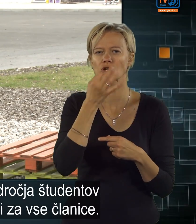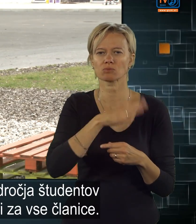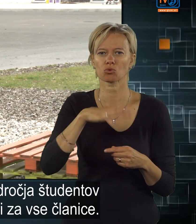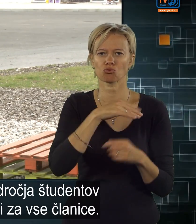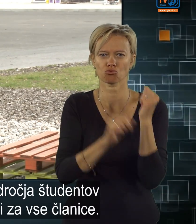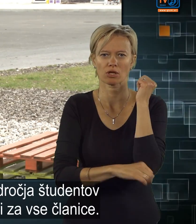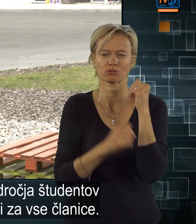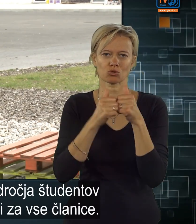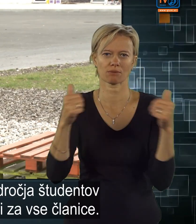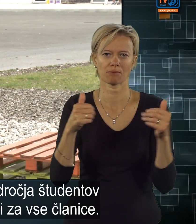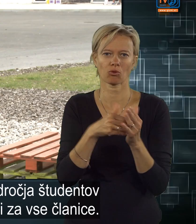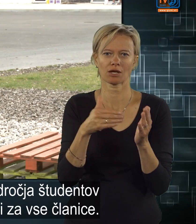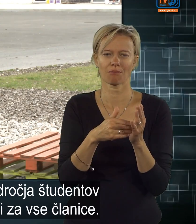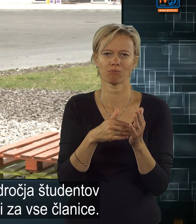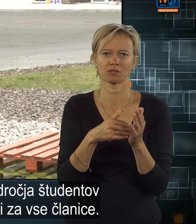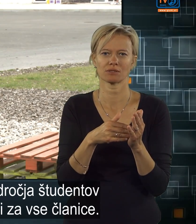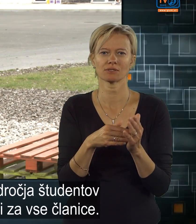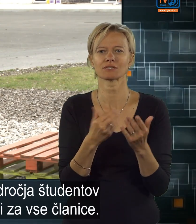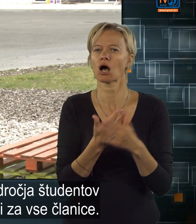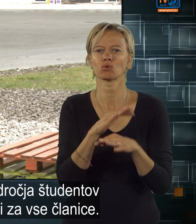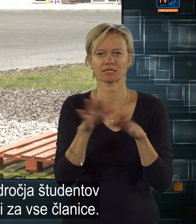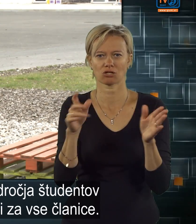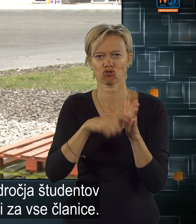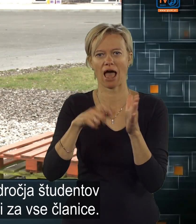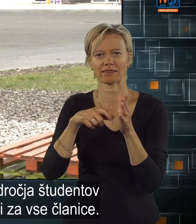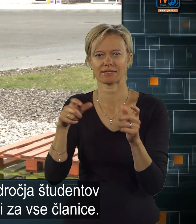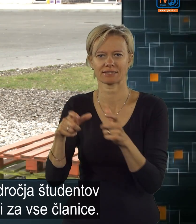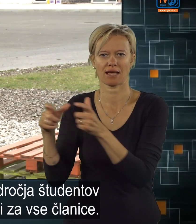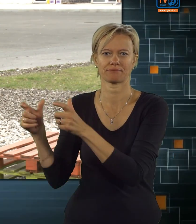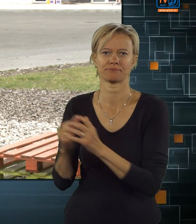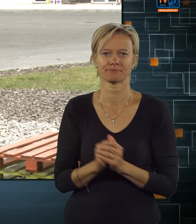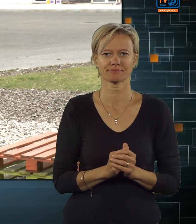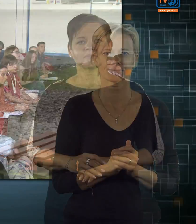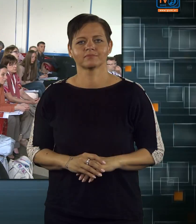s področja študentov s posebnimi potrebami za vse članice.